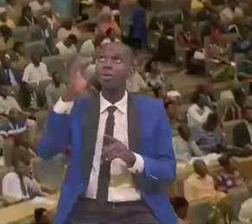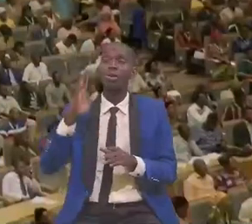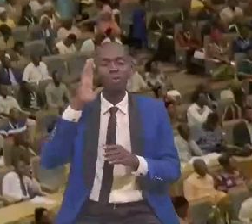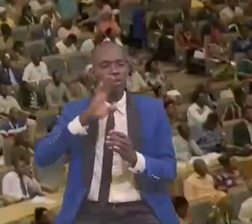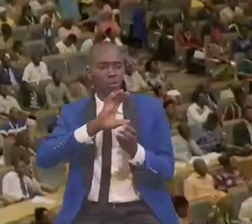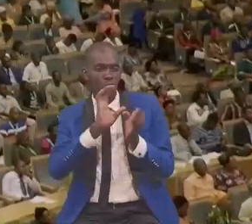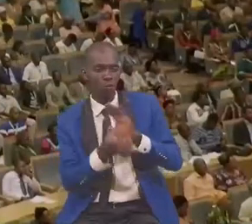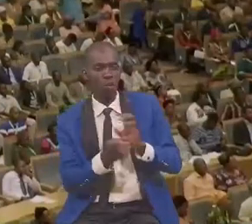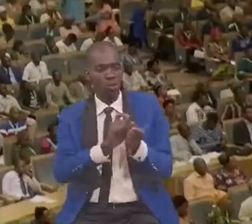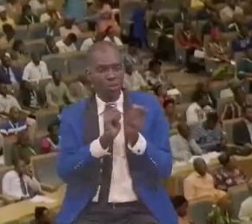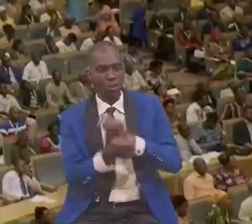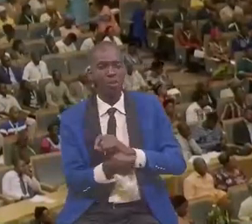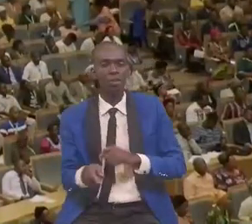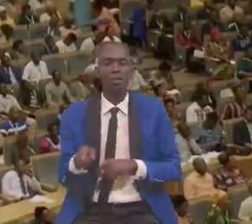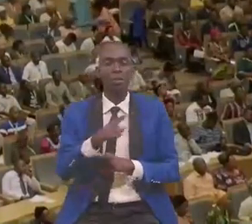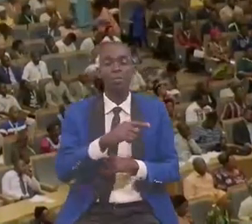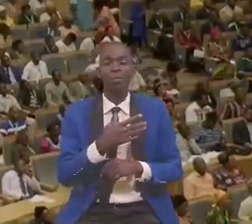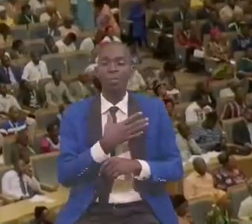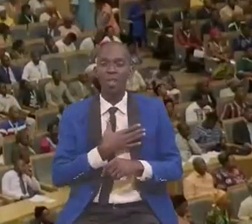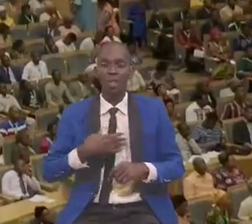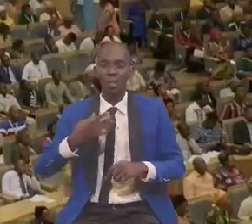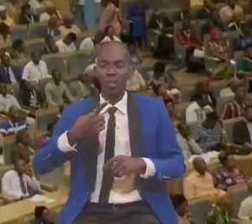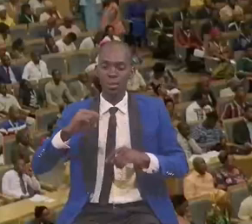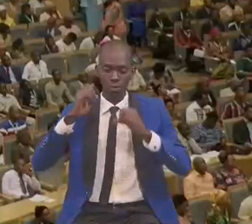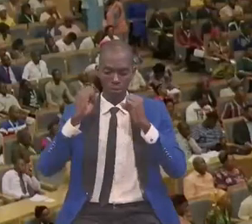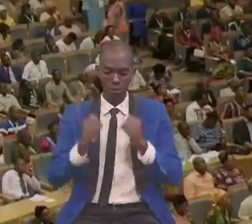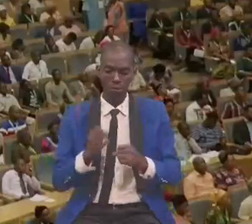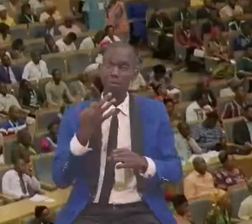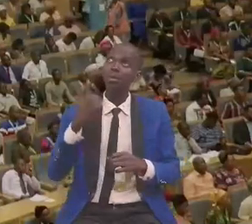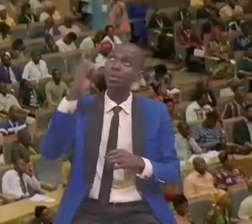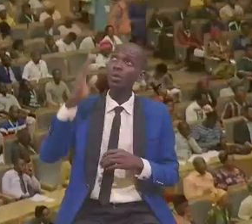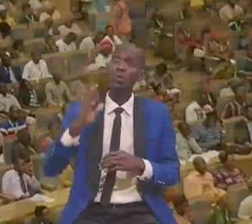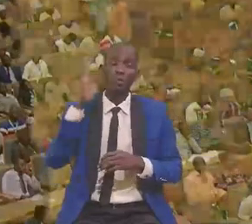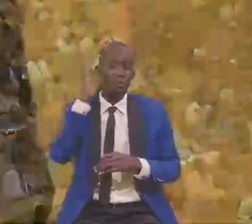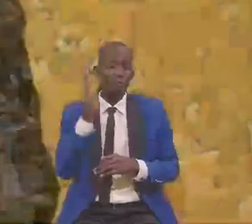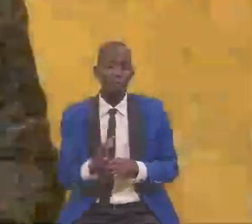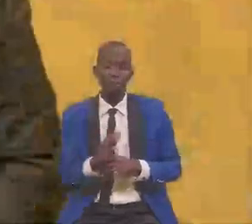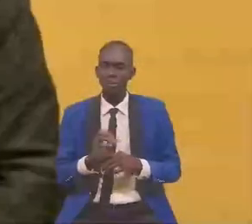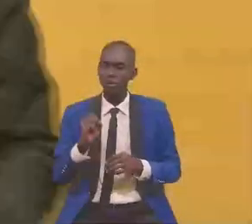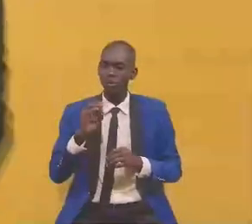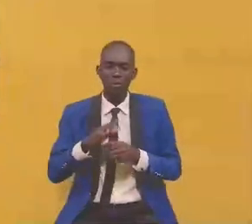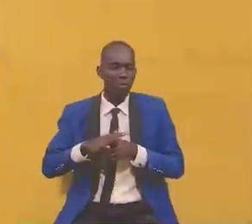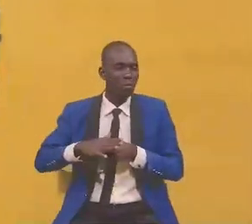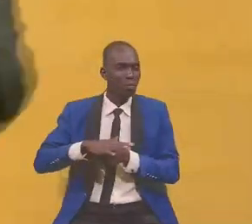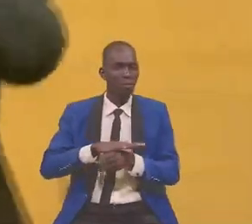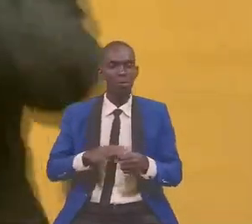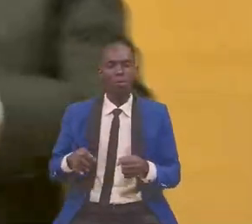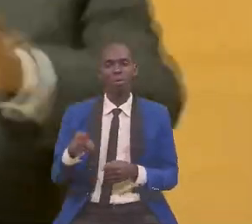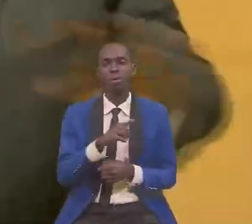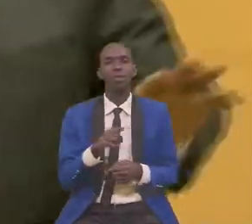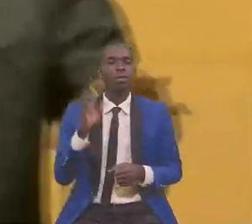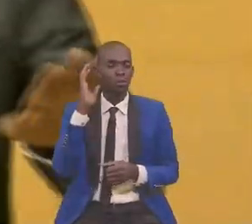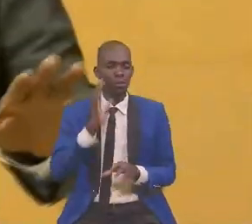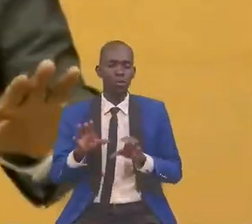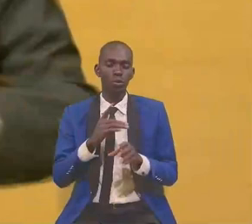Dieu va les transformer. Et la puissance de Dieu va se servir d'eux. Et ils feront ce qu'ils doivent faire.